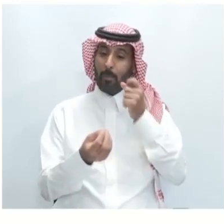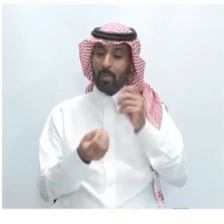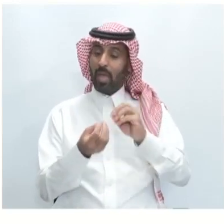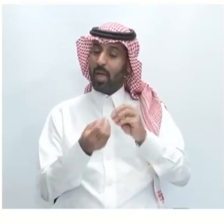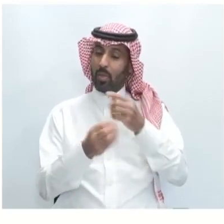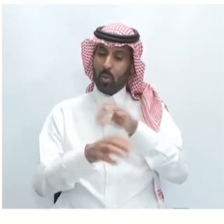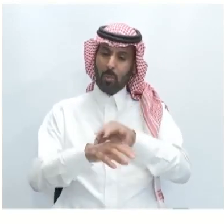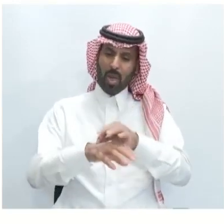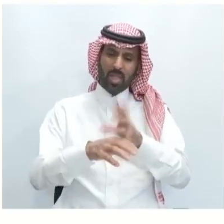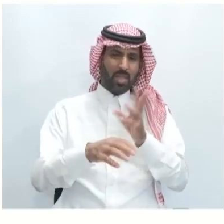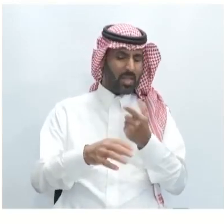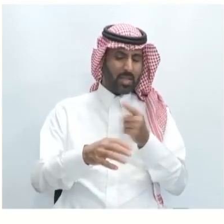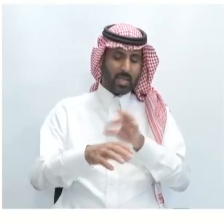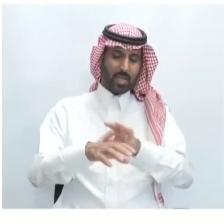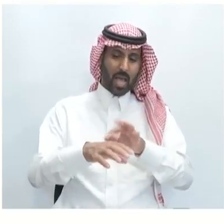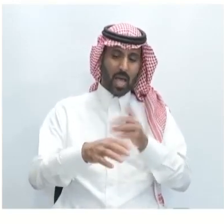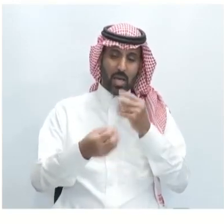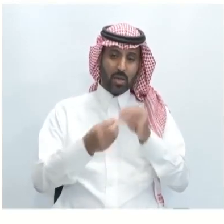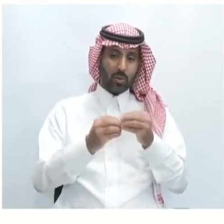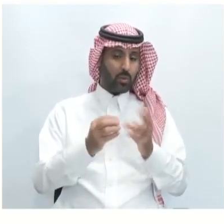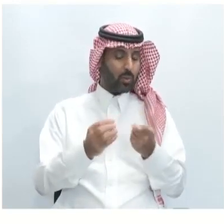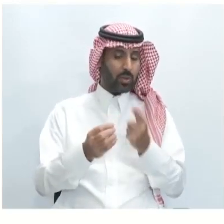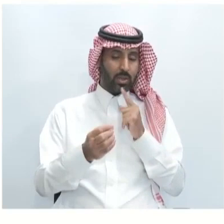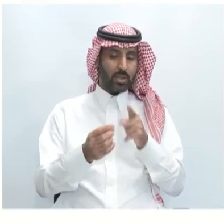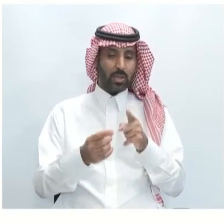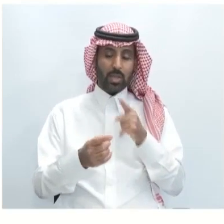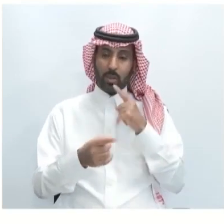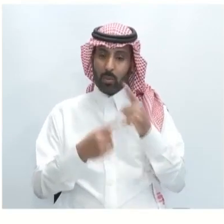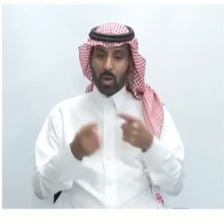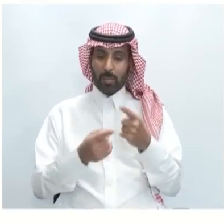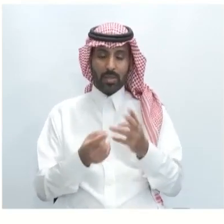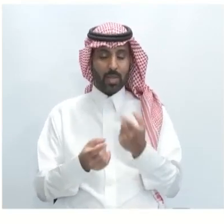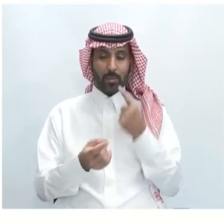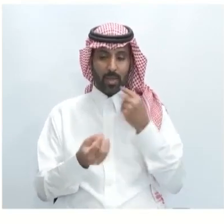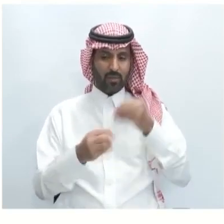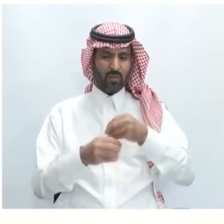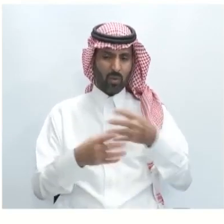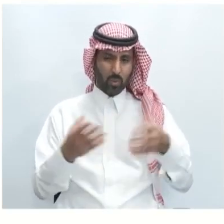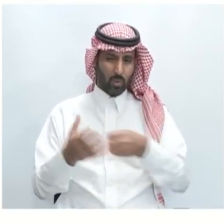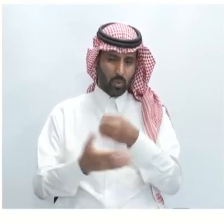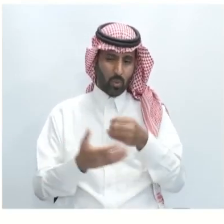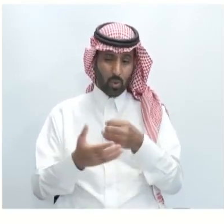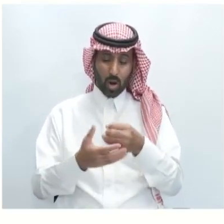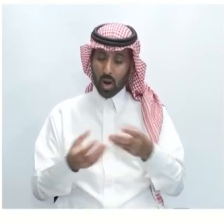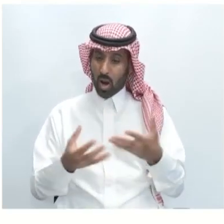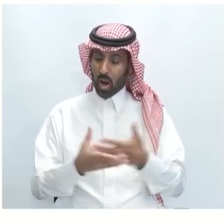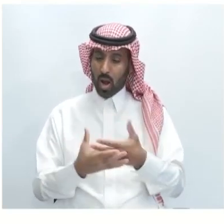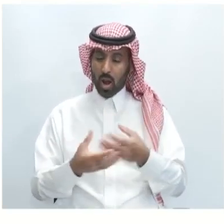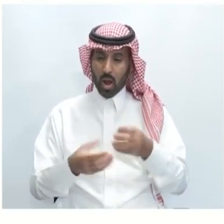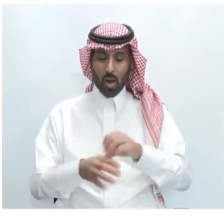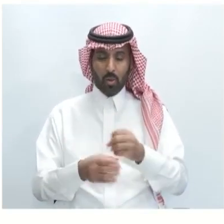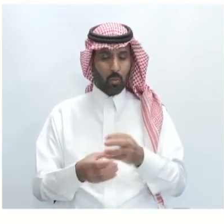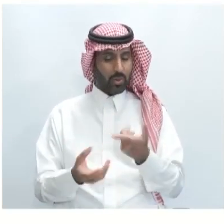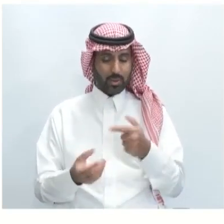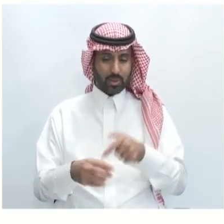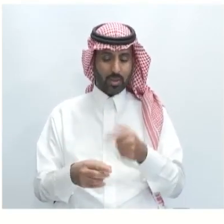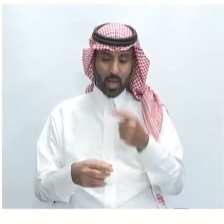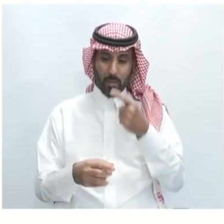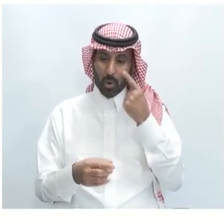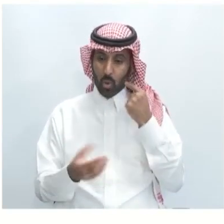احسنتم اذا ما هي المركبات العضويه وما الوظيفه الاوليه لهذا او لهذه المركبات العضويه في المخلوقات